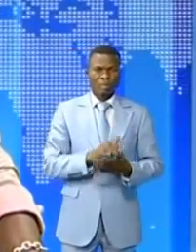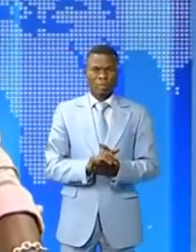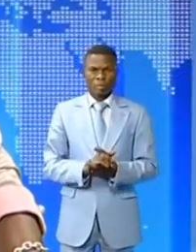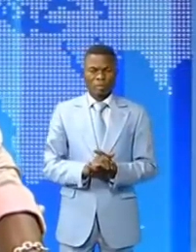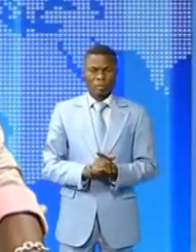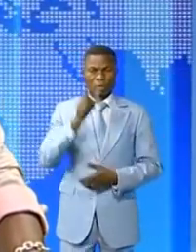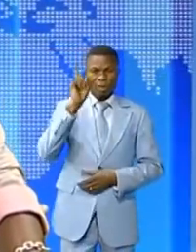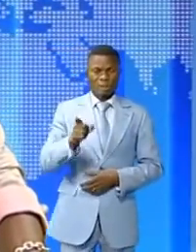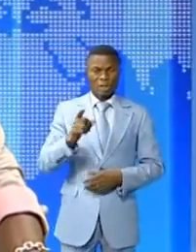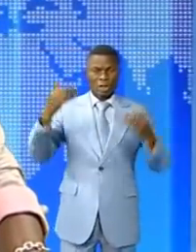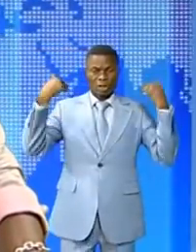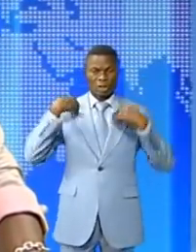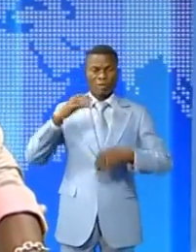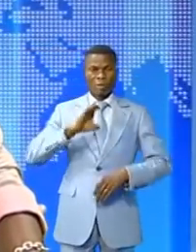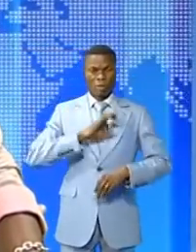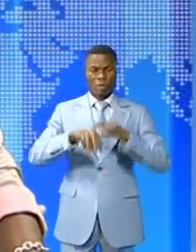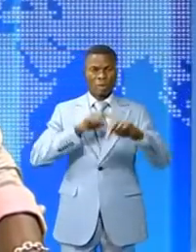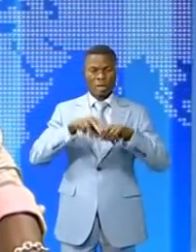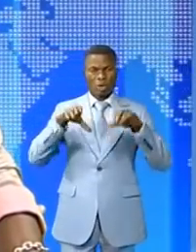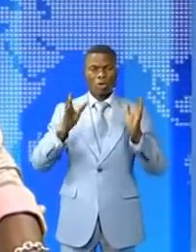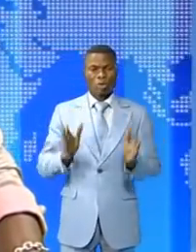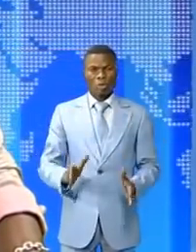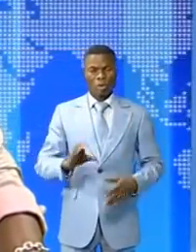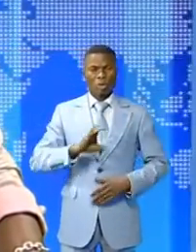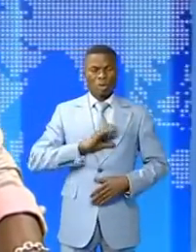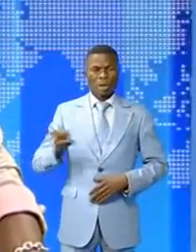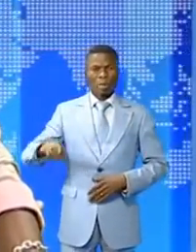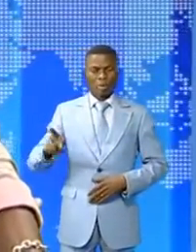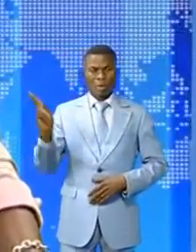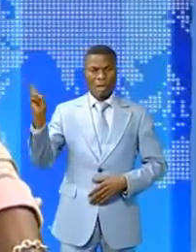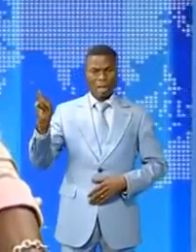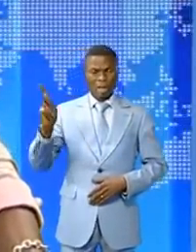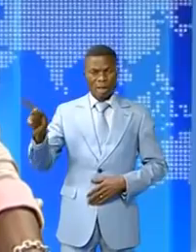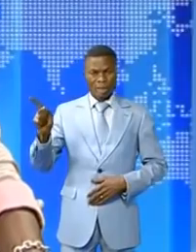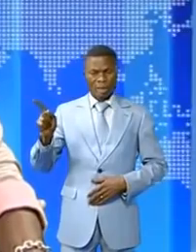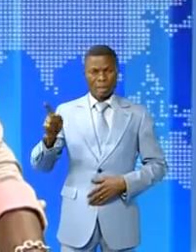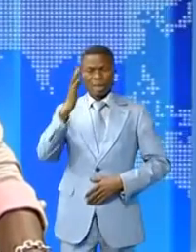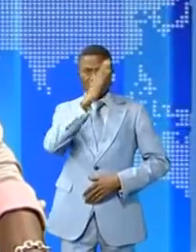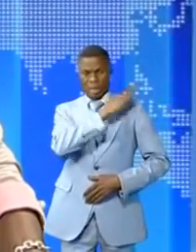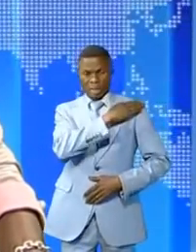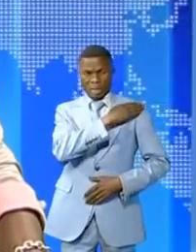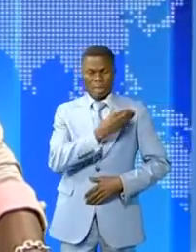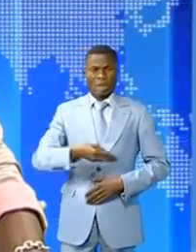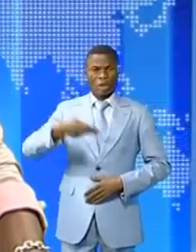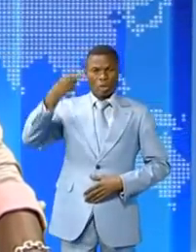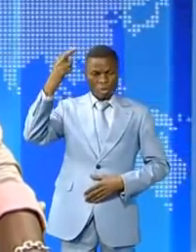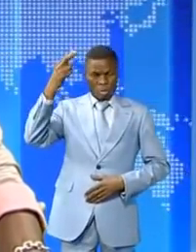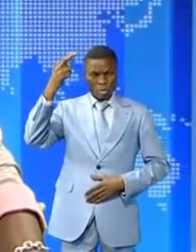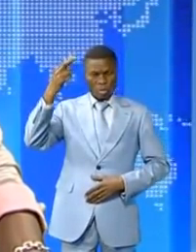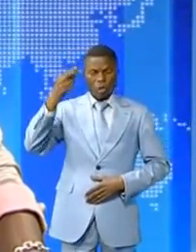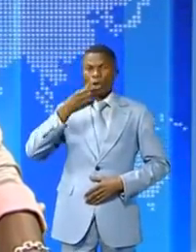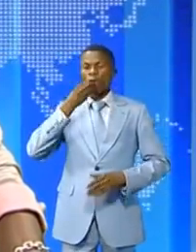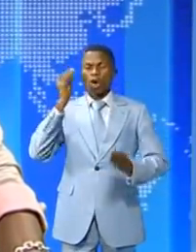Plus de 100 officiers de la police nationale congolaise de la province du Kassai-Oriental ont été promus en grade supérieur par